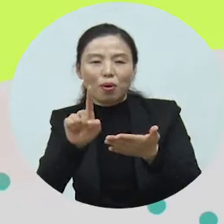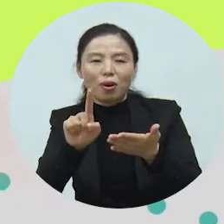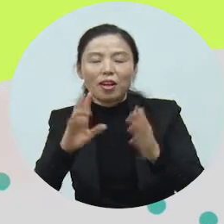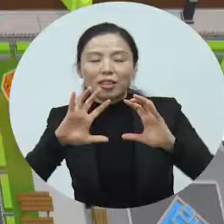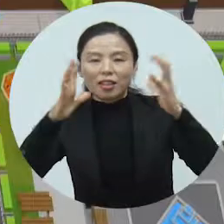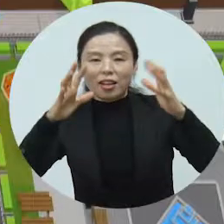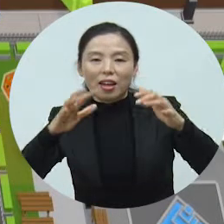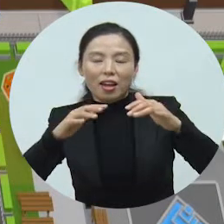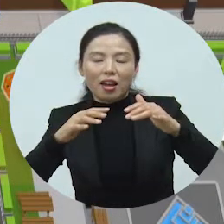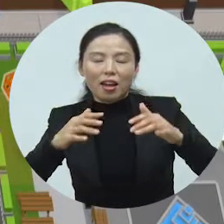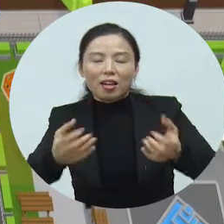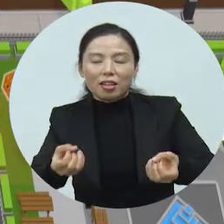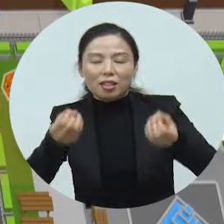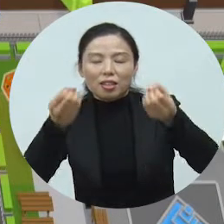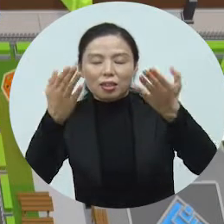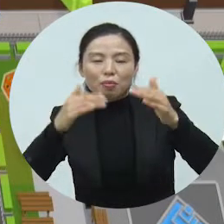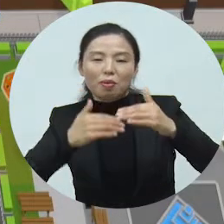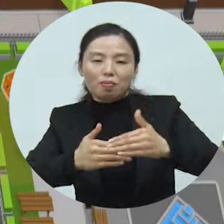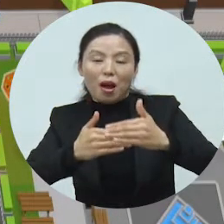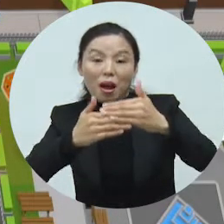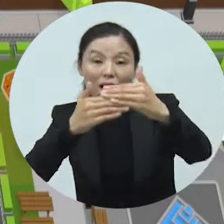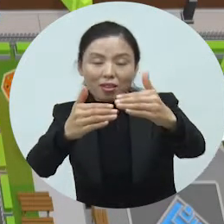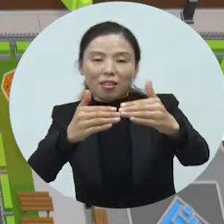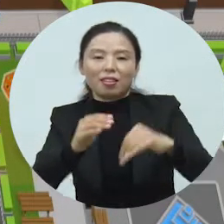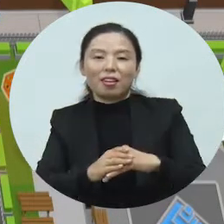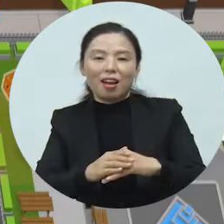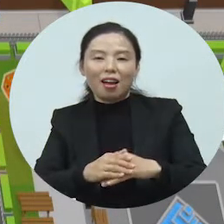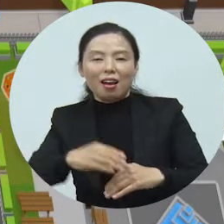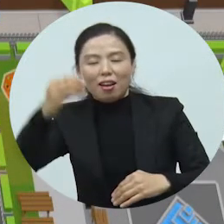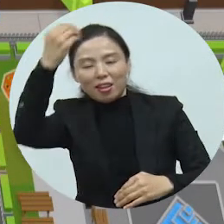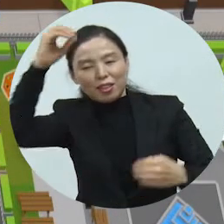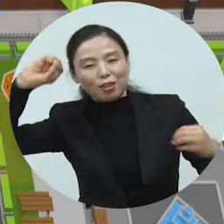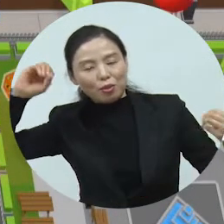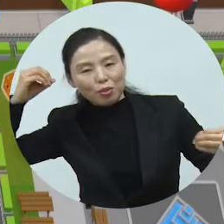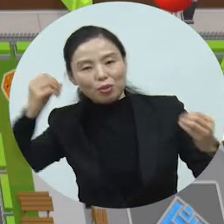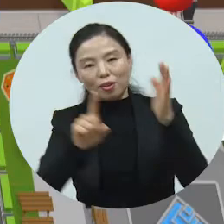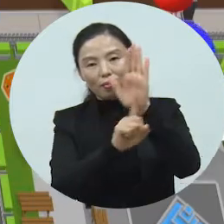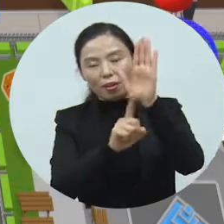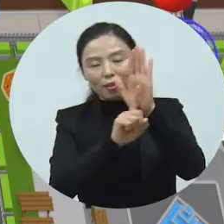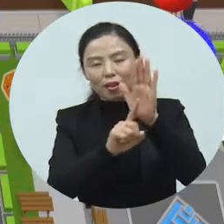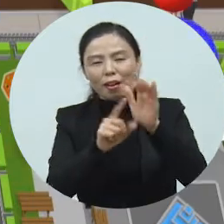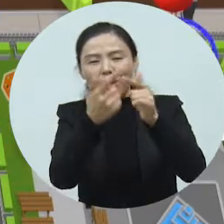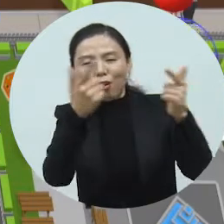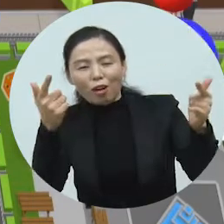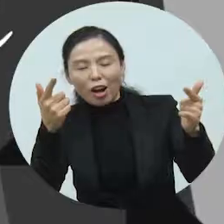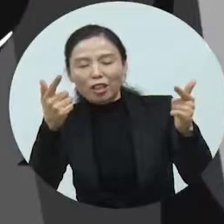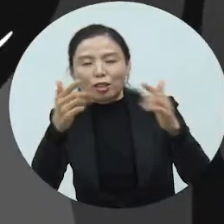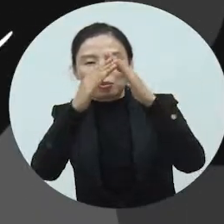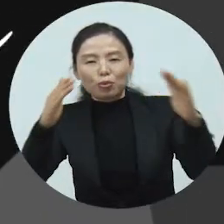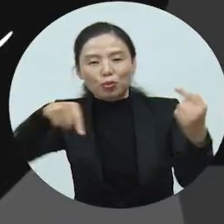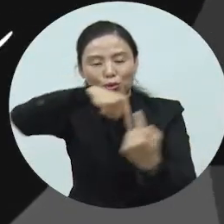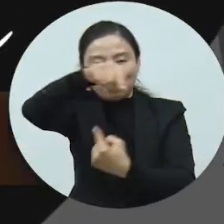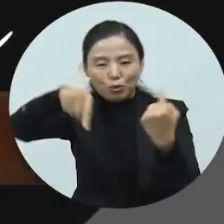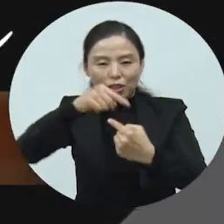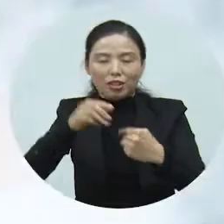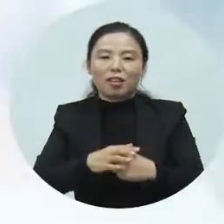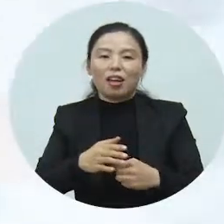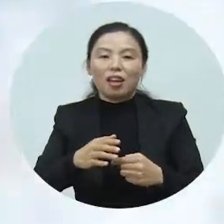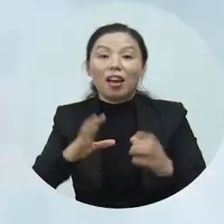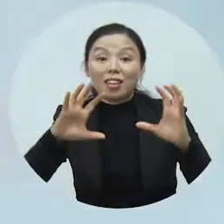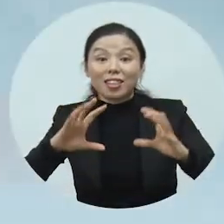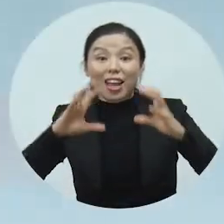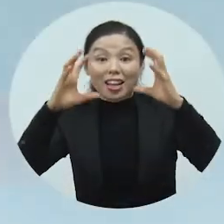비롯해 끼와 재능을 뽐낼 수 있는 온라인 부수 등 다양한 프로그램이 운영됩니다 더불어 세계 시민